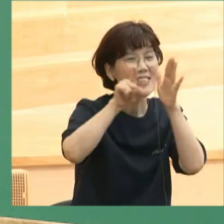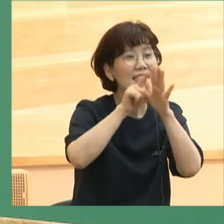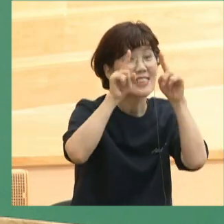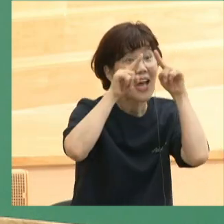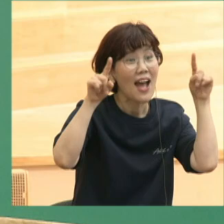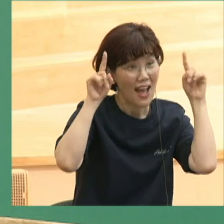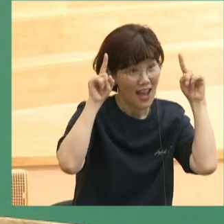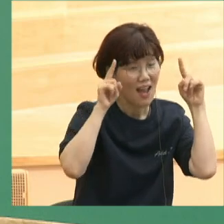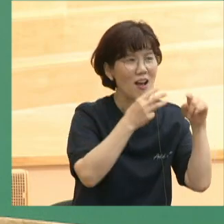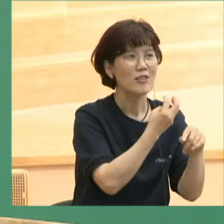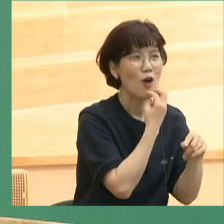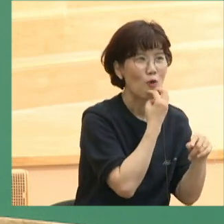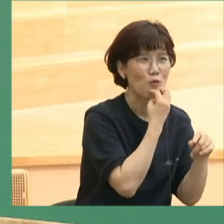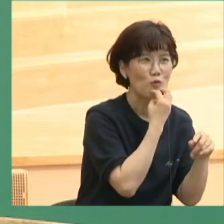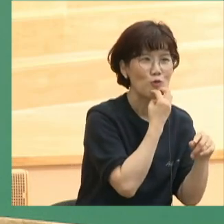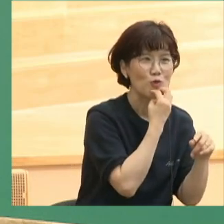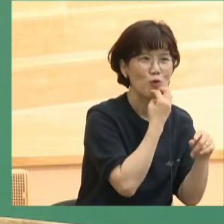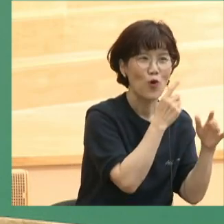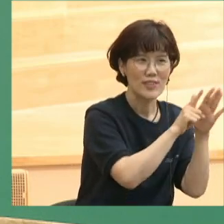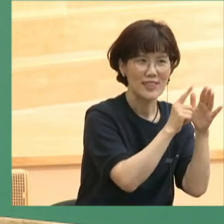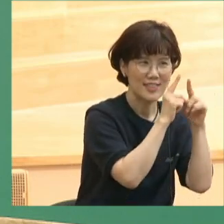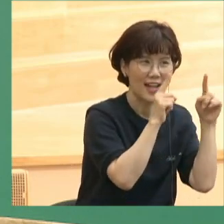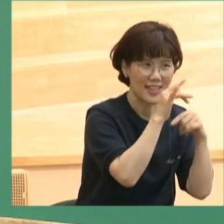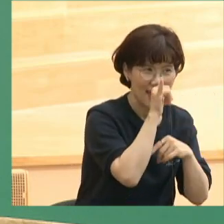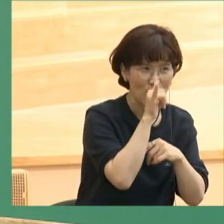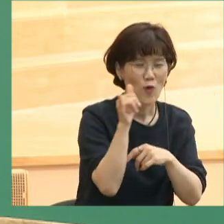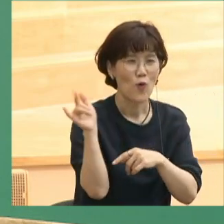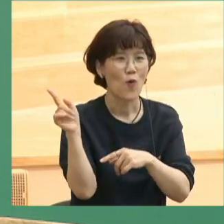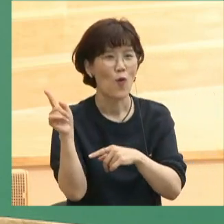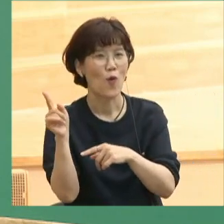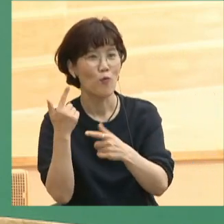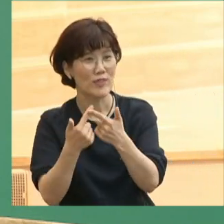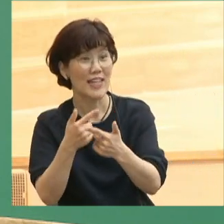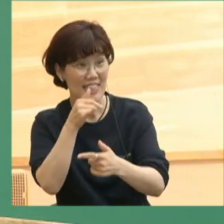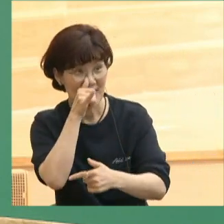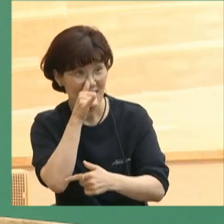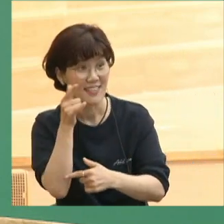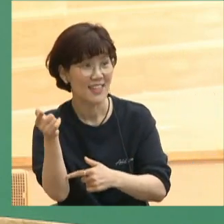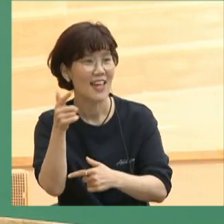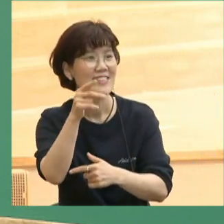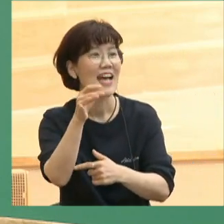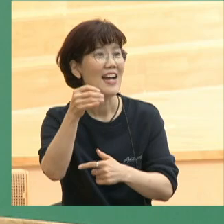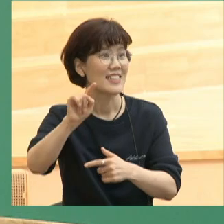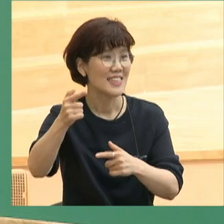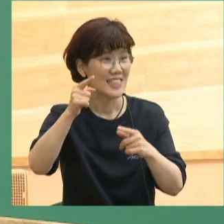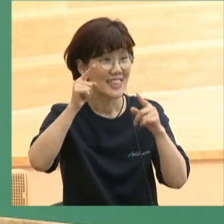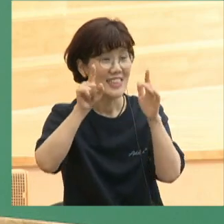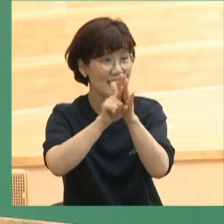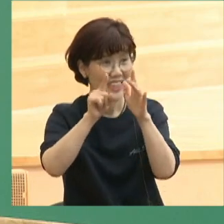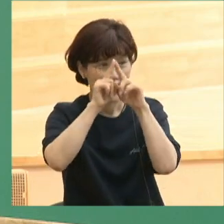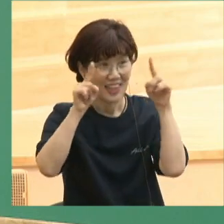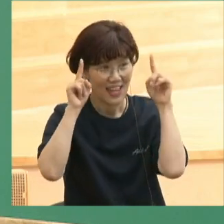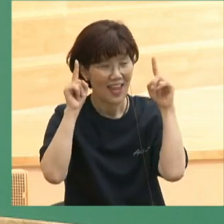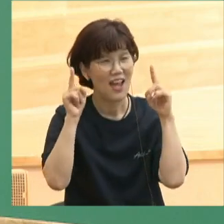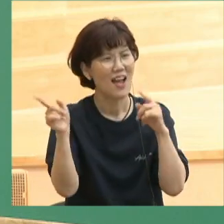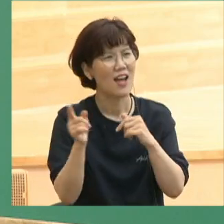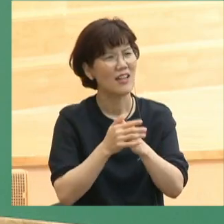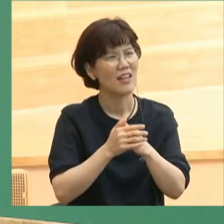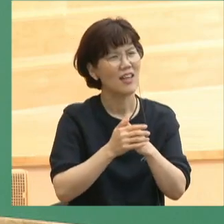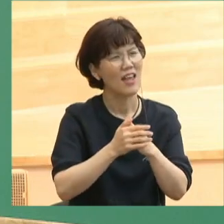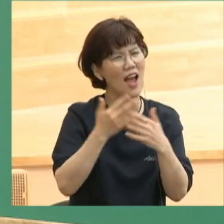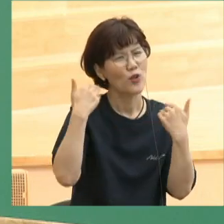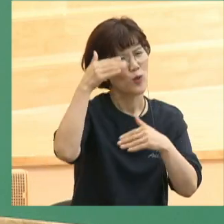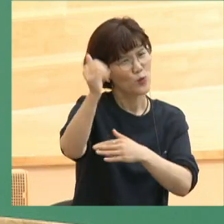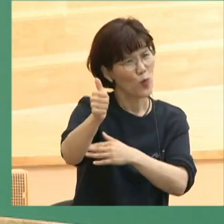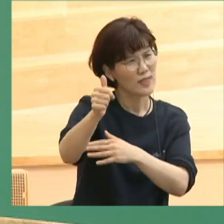서울에도 장신대가 있고 부산에도 장신대가 있습니다. 장신대 총장님을 만났는데 이분은 거의 20년 가까이 남미에서 선교 사역을